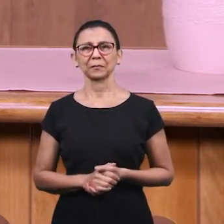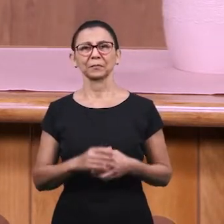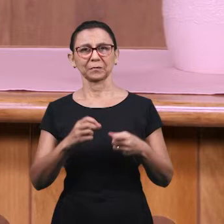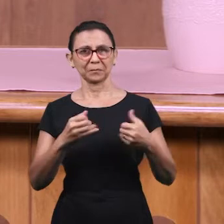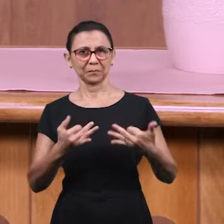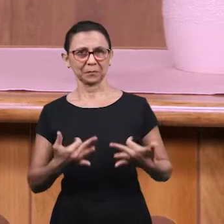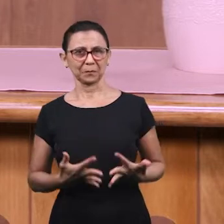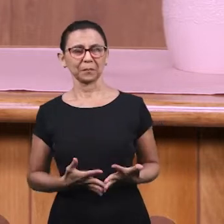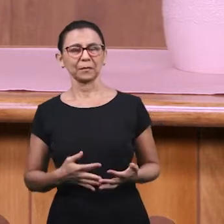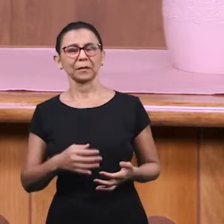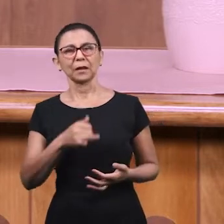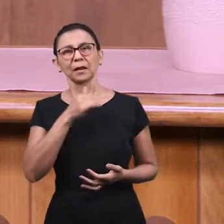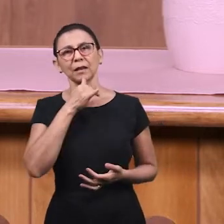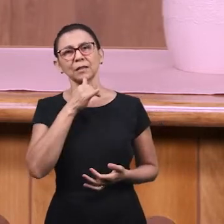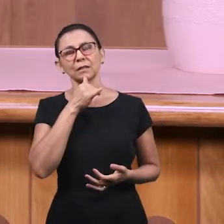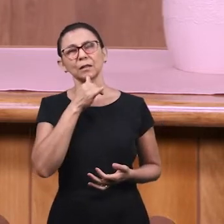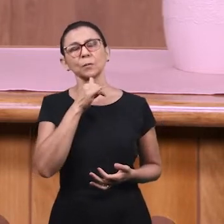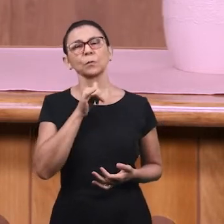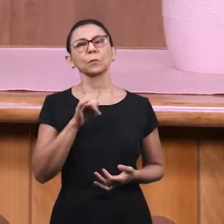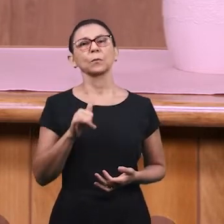ты